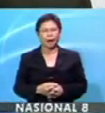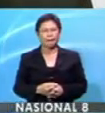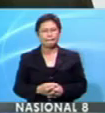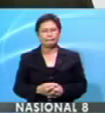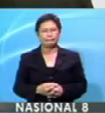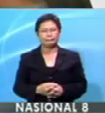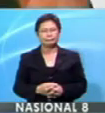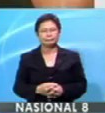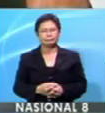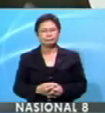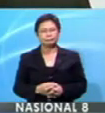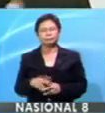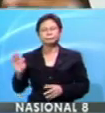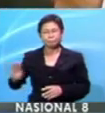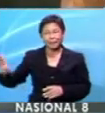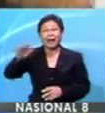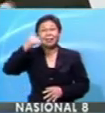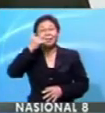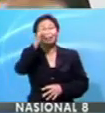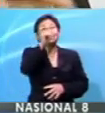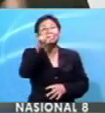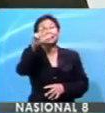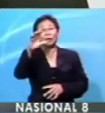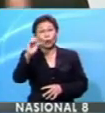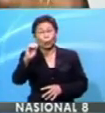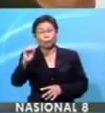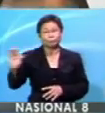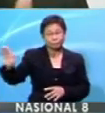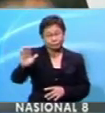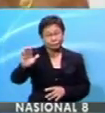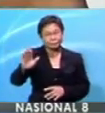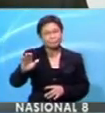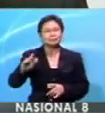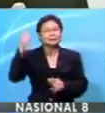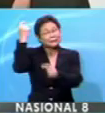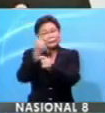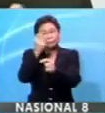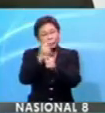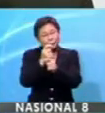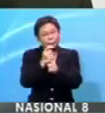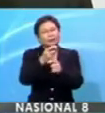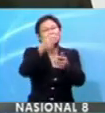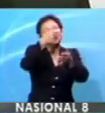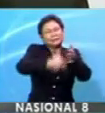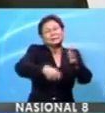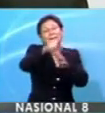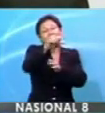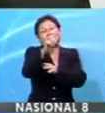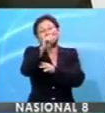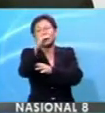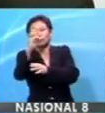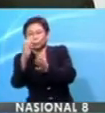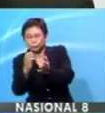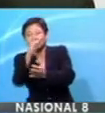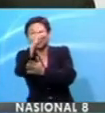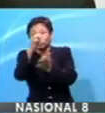Ini Mereka ingin mengekalkan harga r10 dengan GST 60 tetapi mereka akan